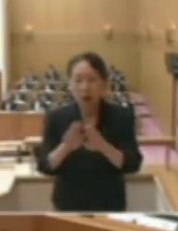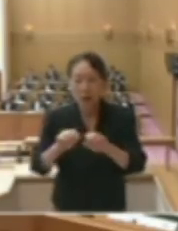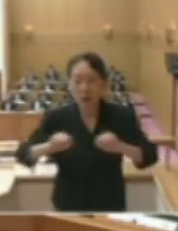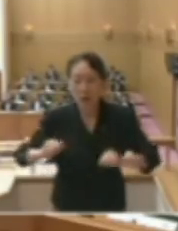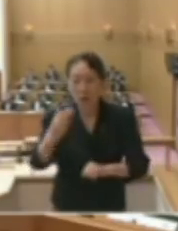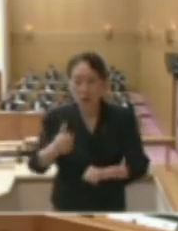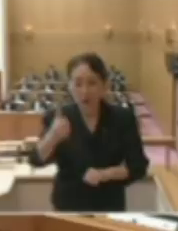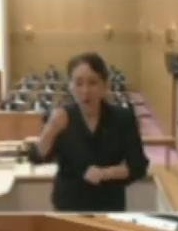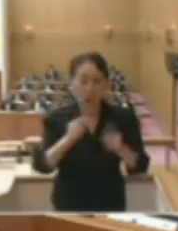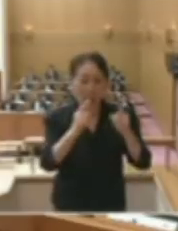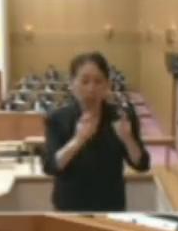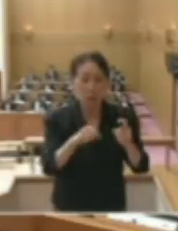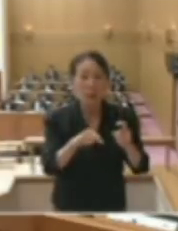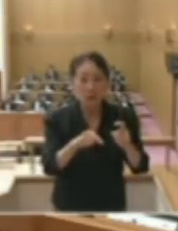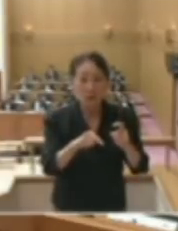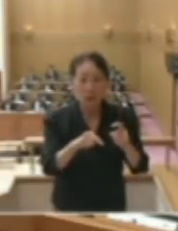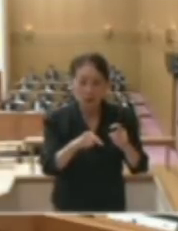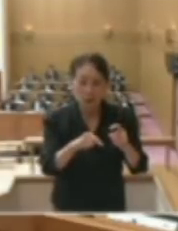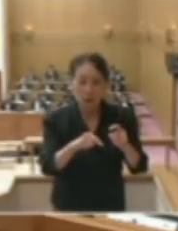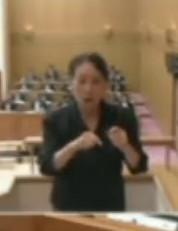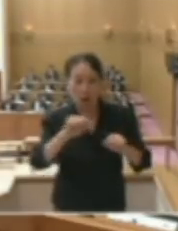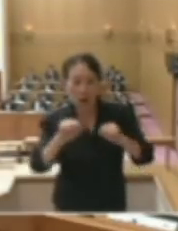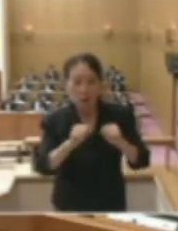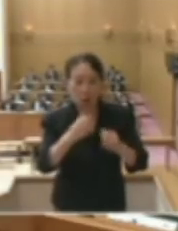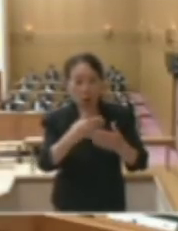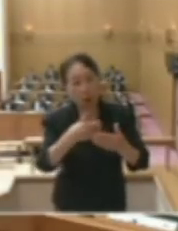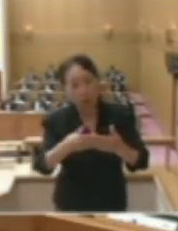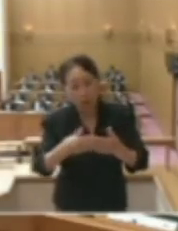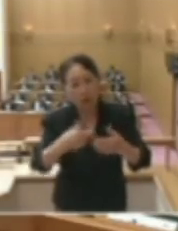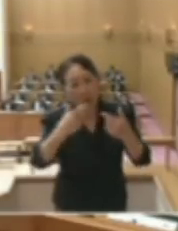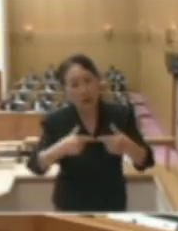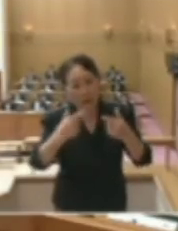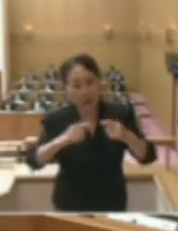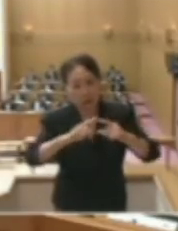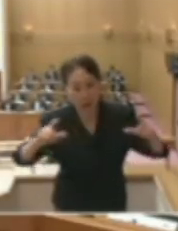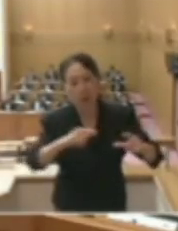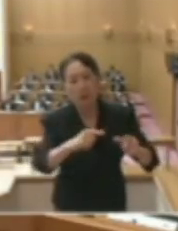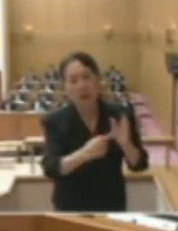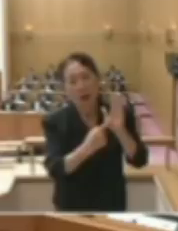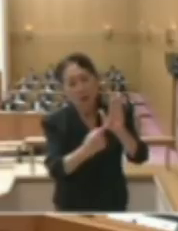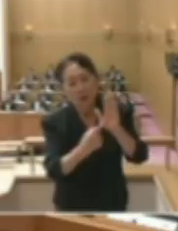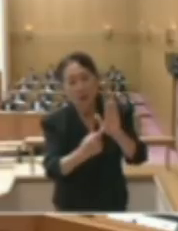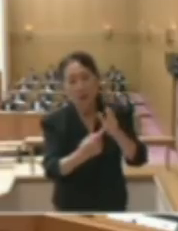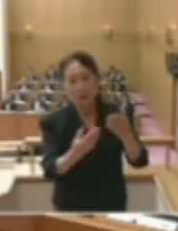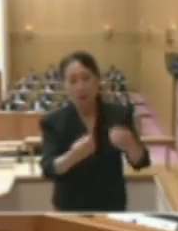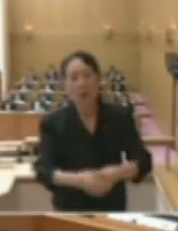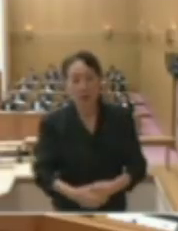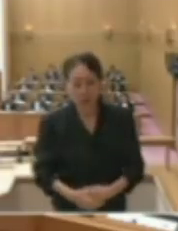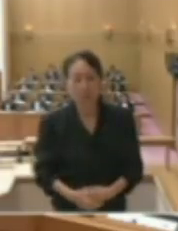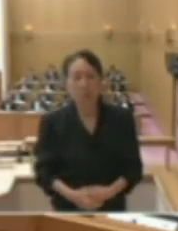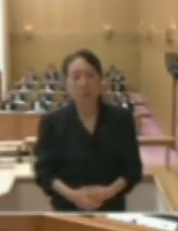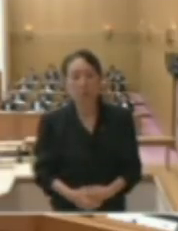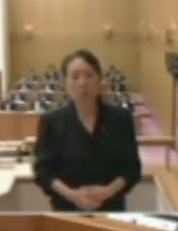ている動画が連日大々的にアップされておりました。